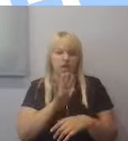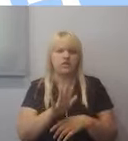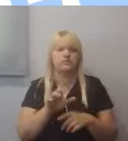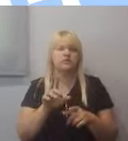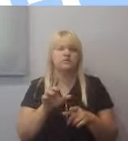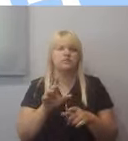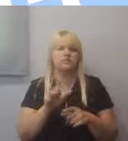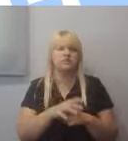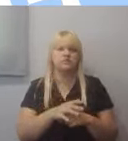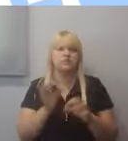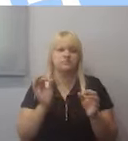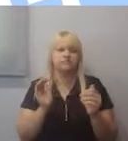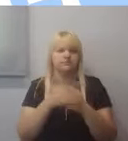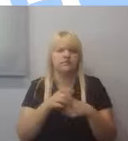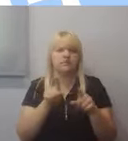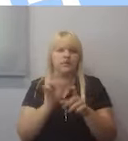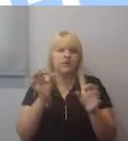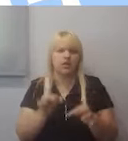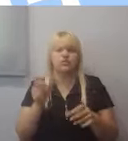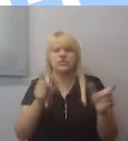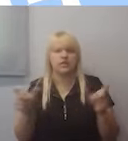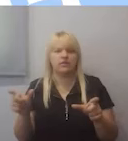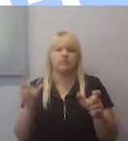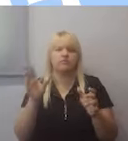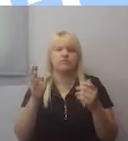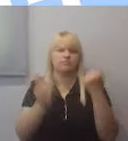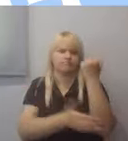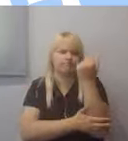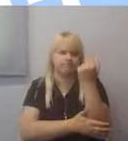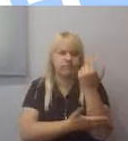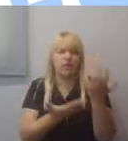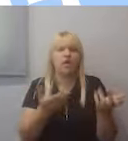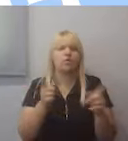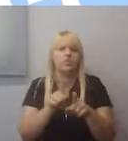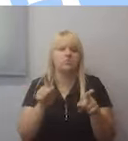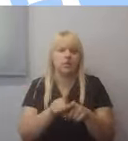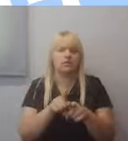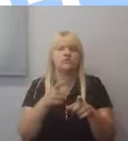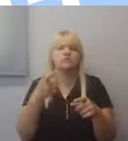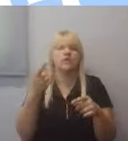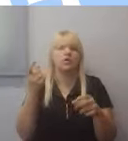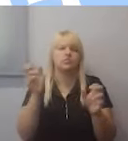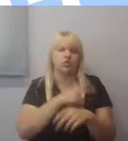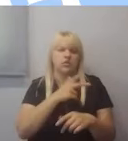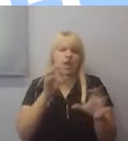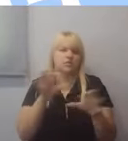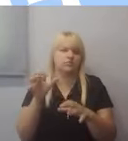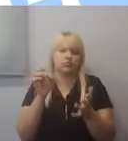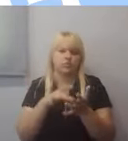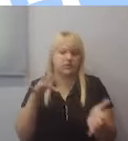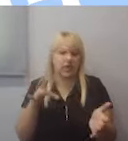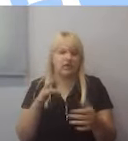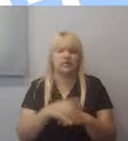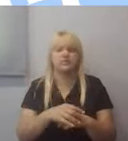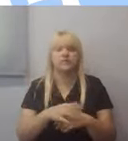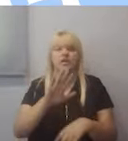priekš cilvēkiem bez noteiktas dzīvesvietas ja un un arī sociālās aprūpes centri valstī ir valsts